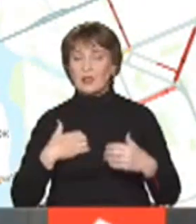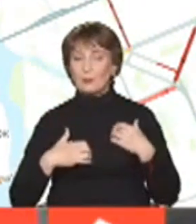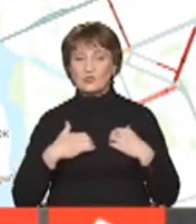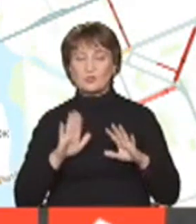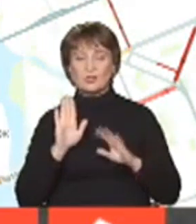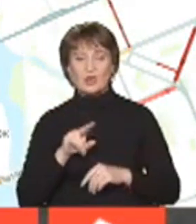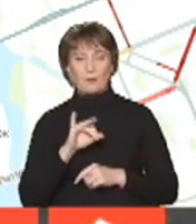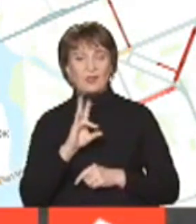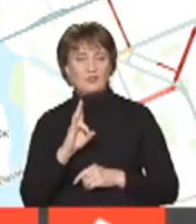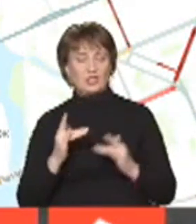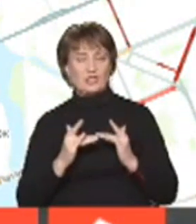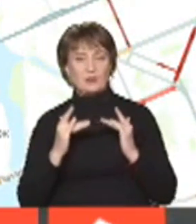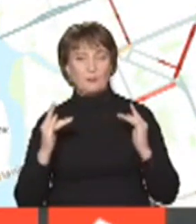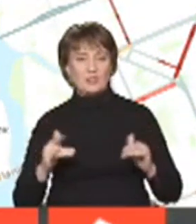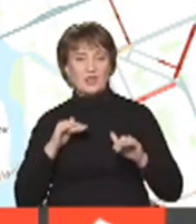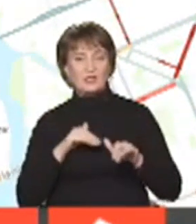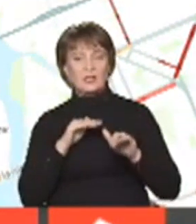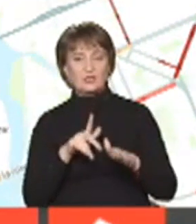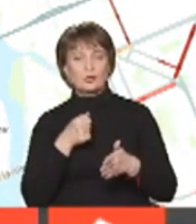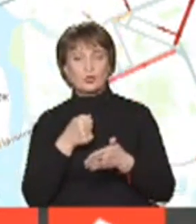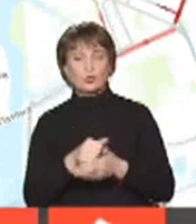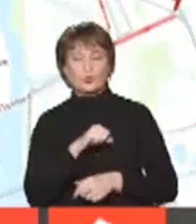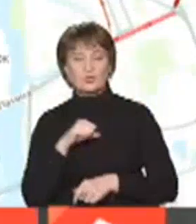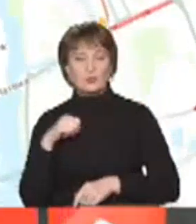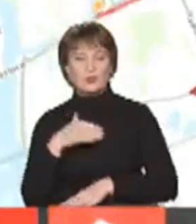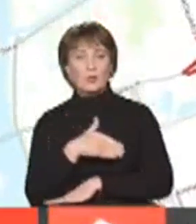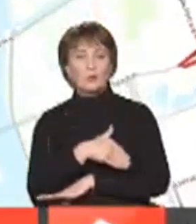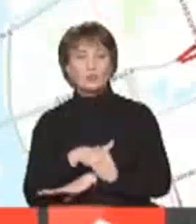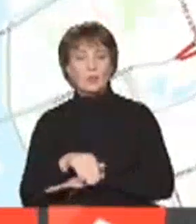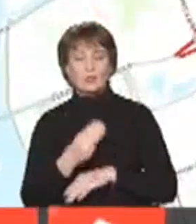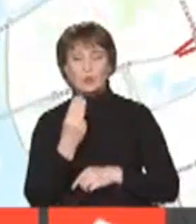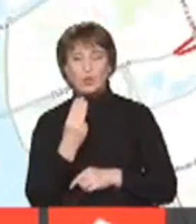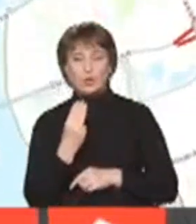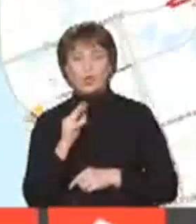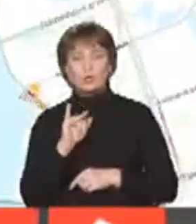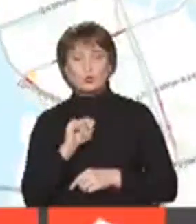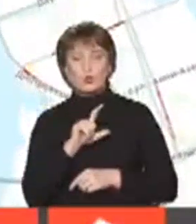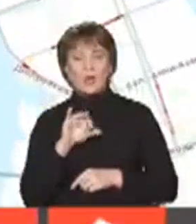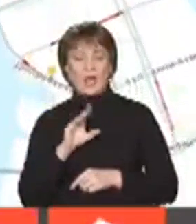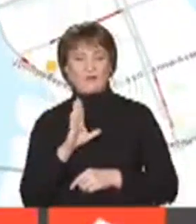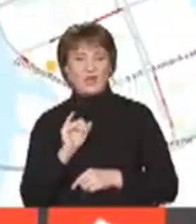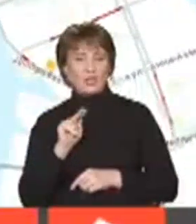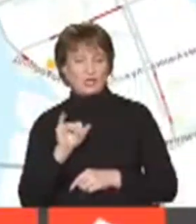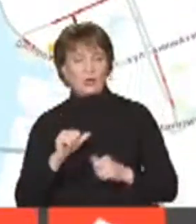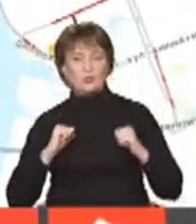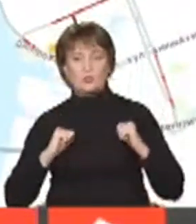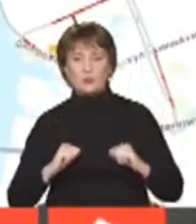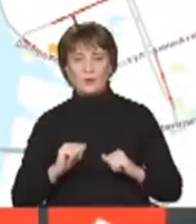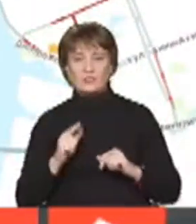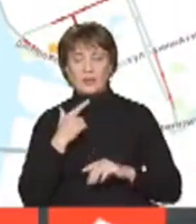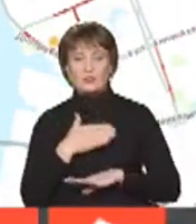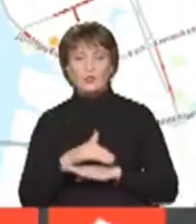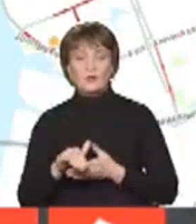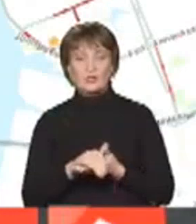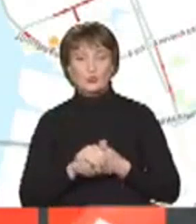і північний міст. Там тягнучка аж до самого проспекту Шухевича. Міст метро теж сповільнив свій рух від бульвару